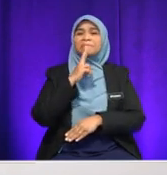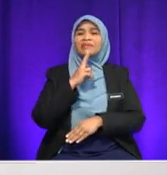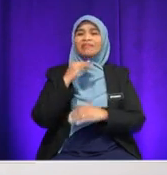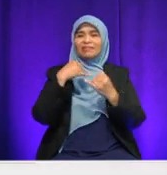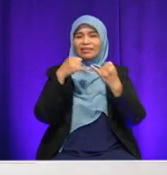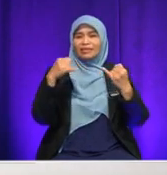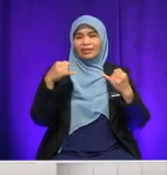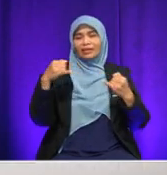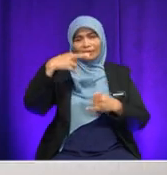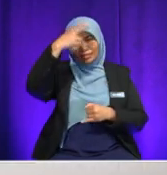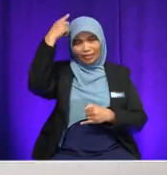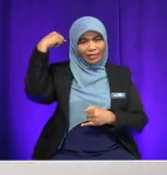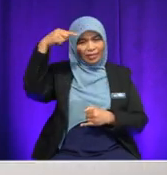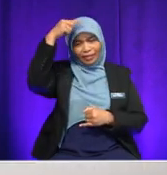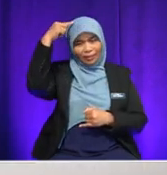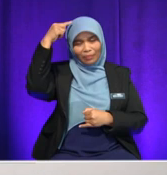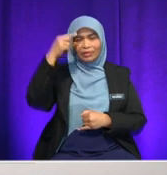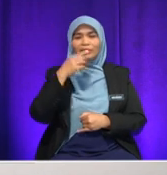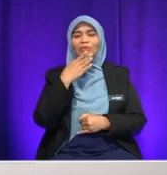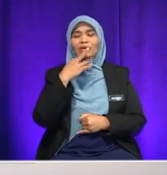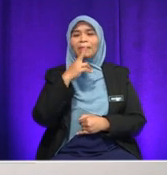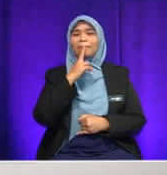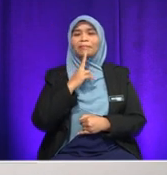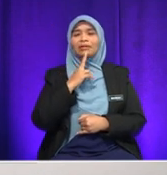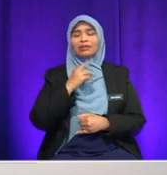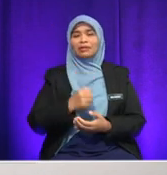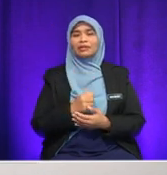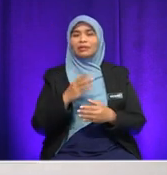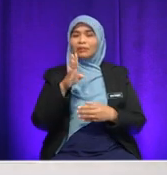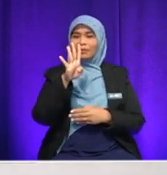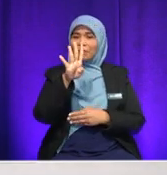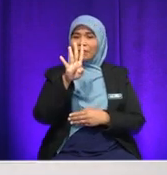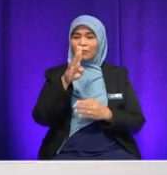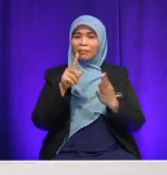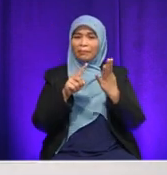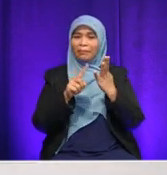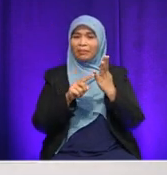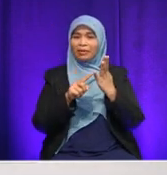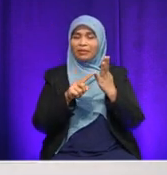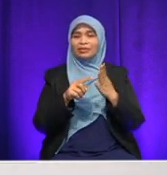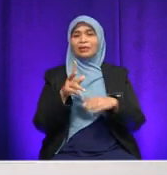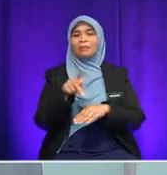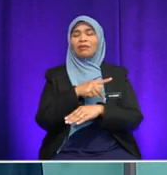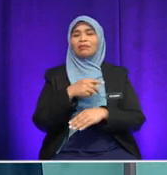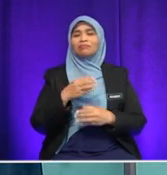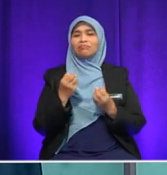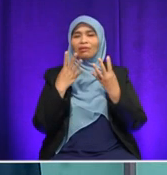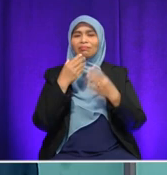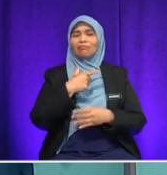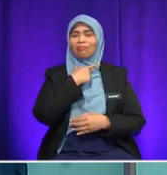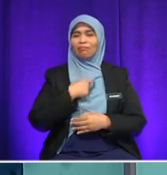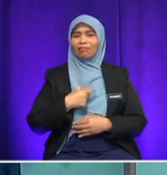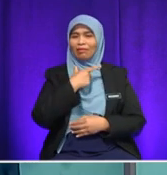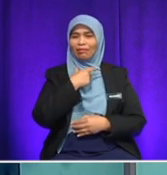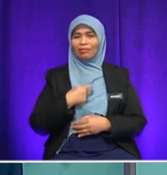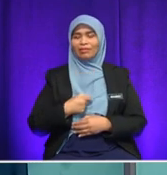dekat kepala dia. Kain berwarna merah. Ya. Yang keempat, dia memakai banyak rantai di leher dia. Dan leher dia tu,